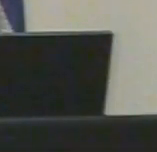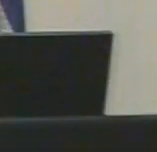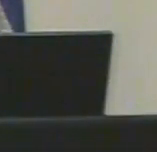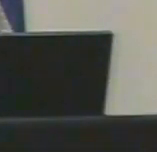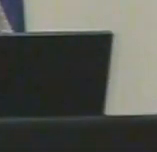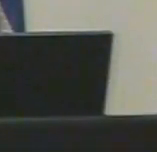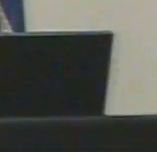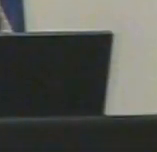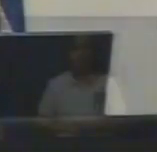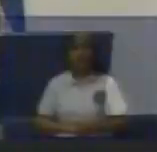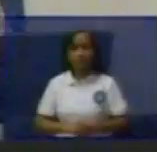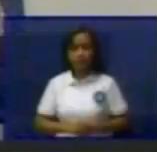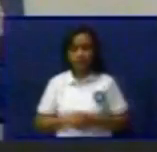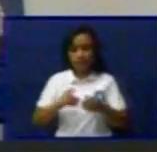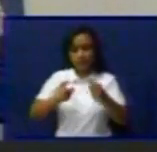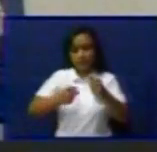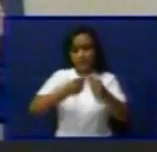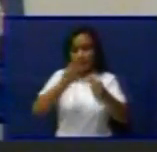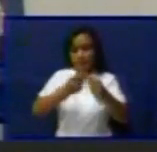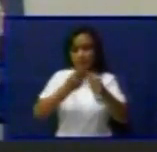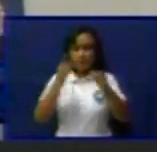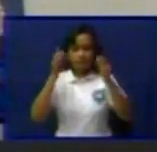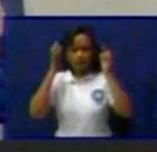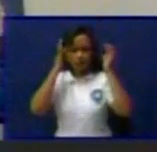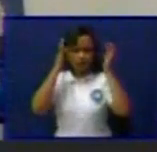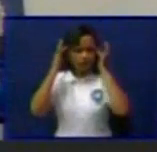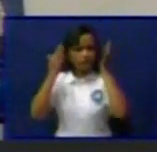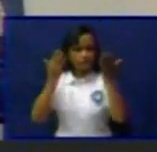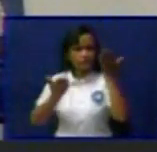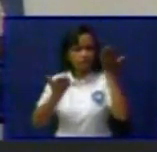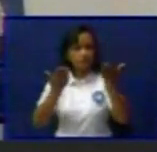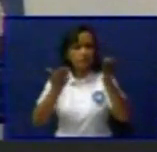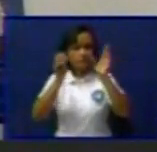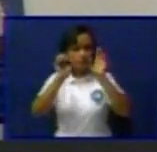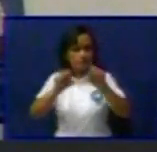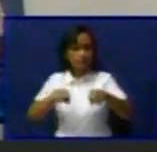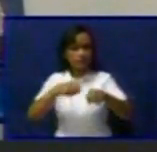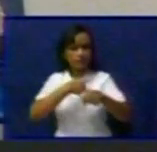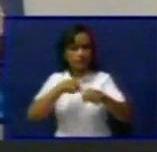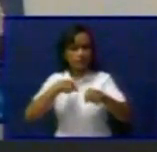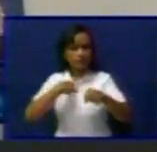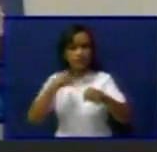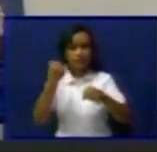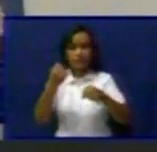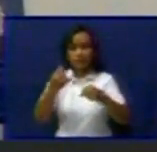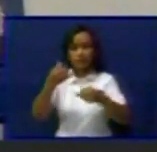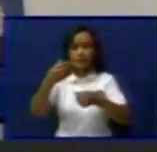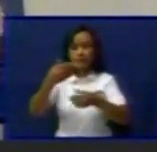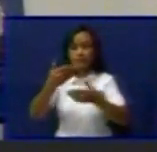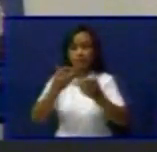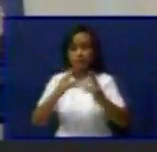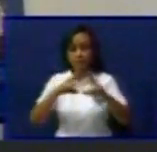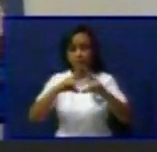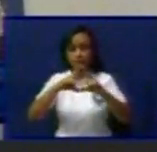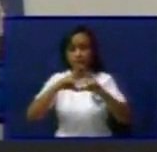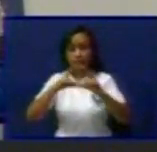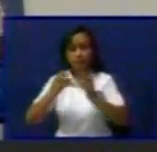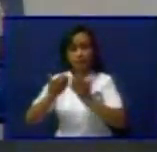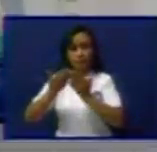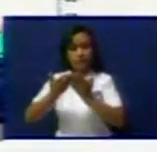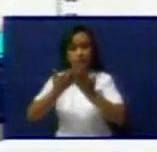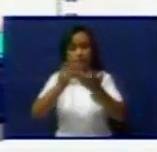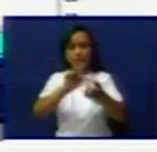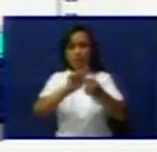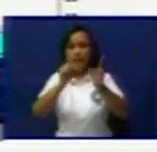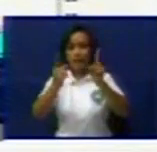居民的生产生活用水。 La primera preocupación puede ser si la operación del canal